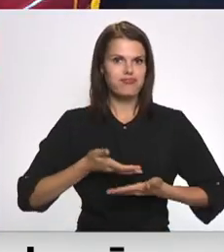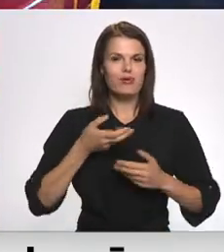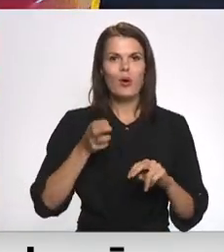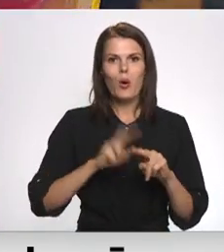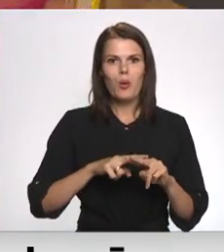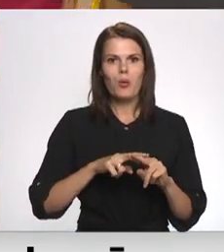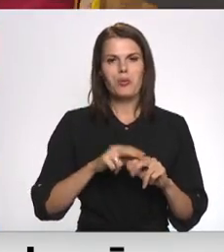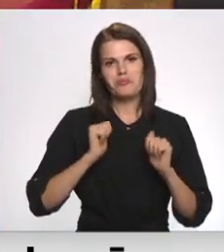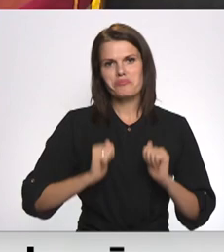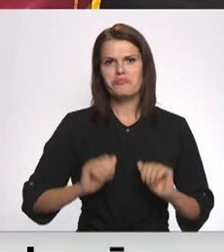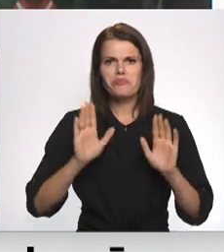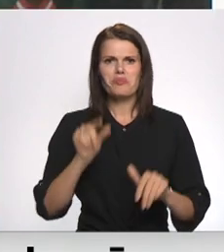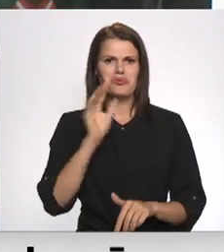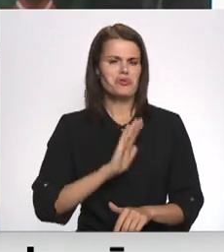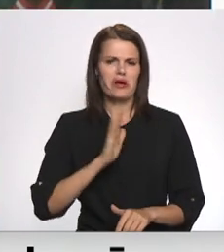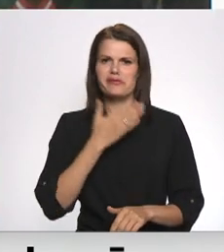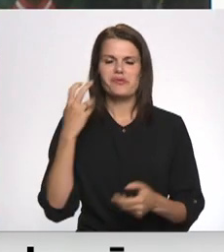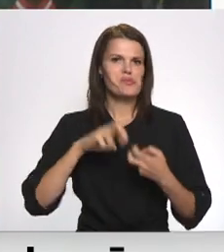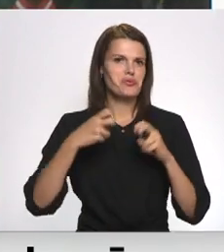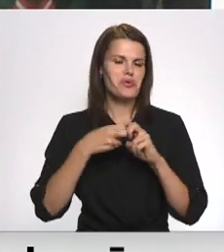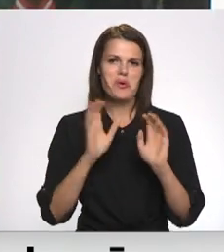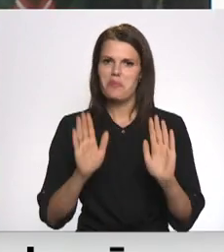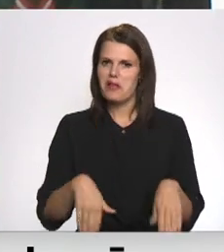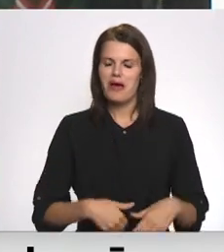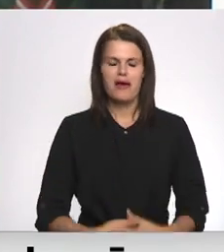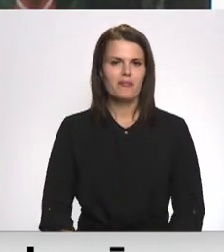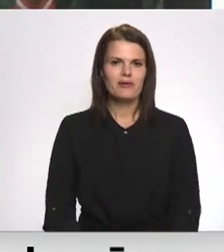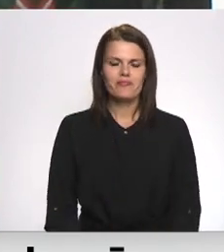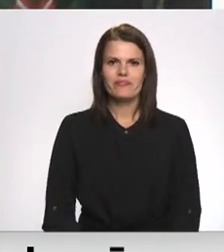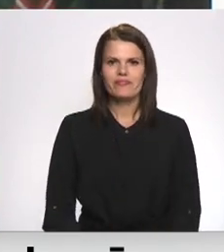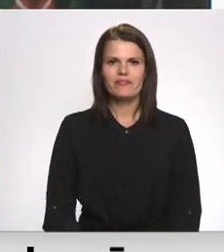nesadusmo pat tas, ka nedaudz jāuzgaida. Aija Kince, Ivans Milovs, Latvijas televīzija.